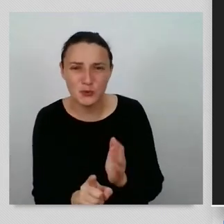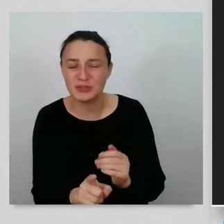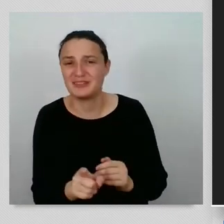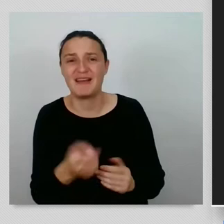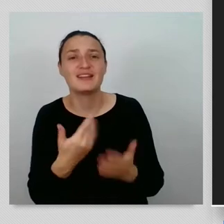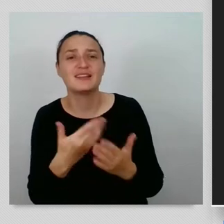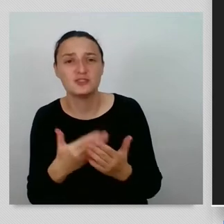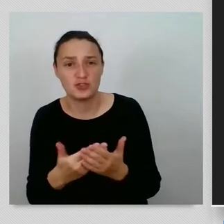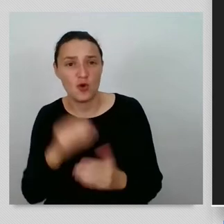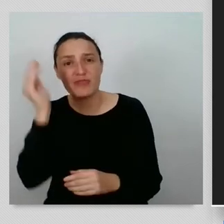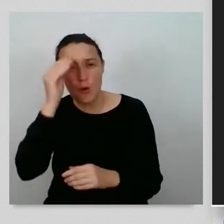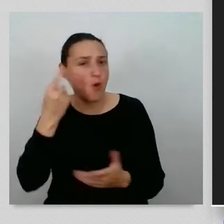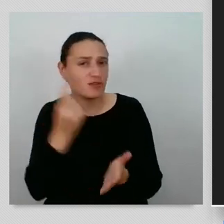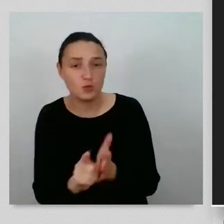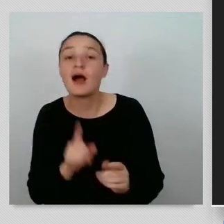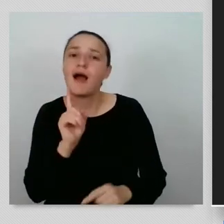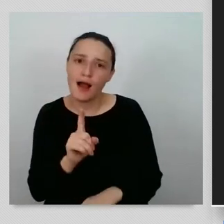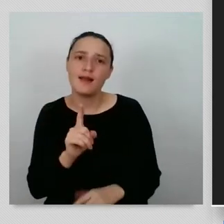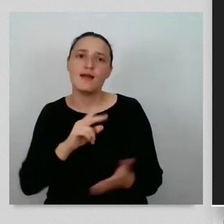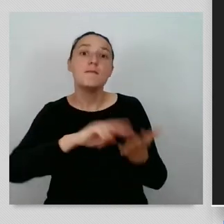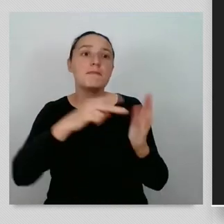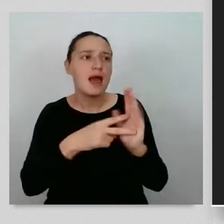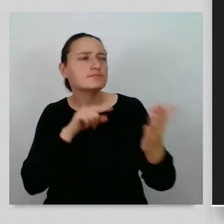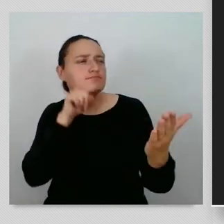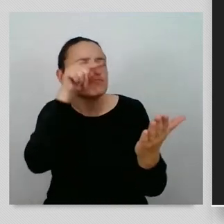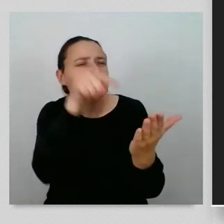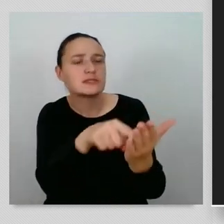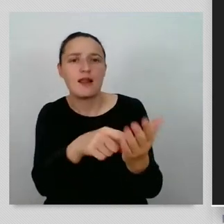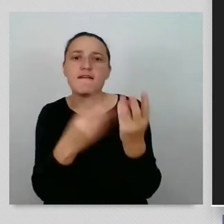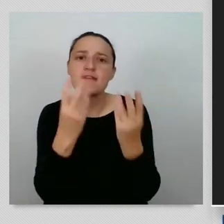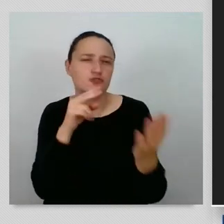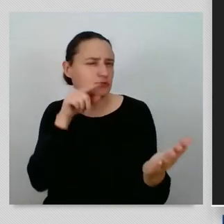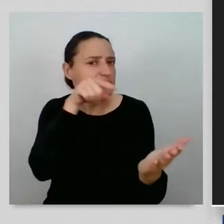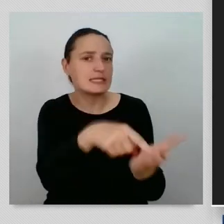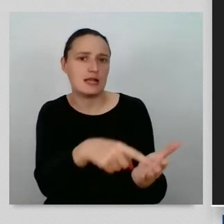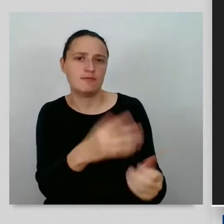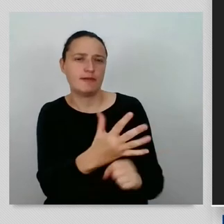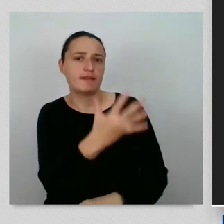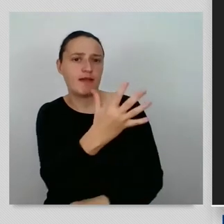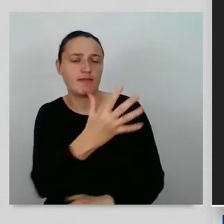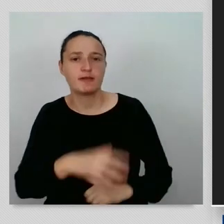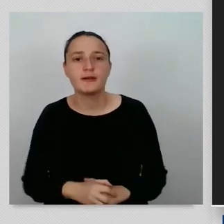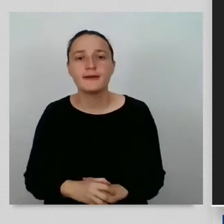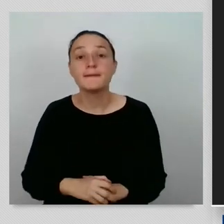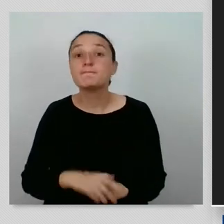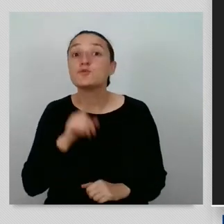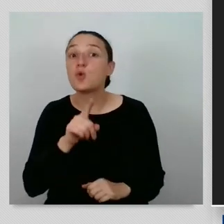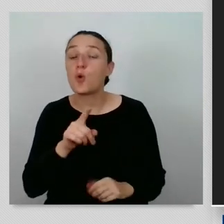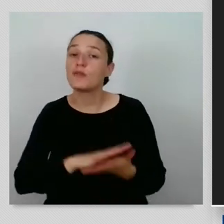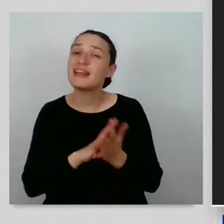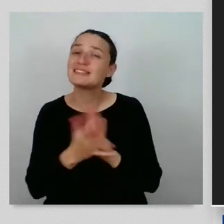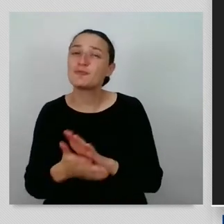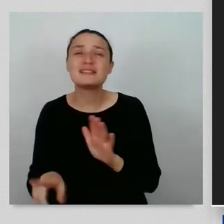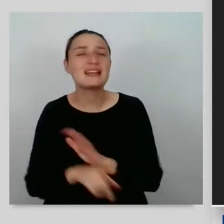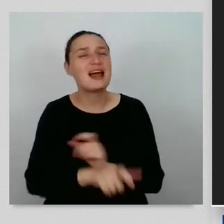widzenia naukowego, ale ona oczywiście wyznacza pewne jakby strategiczne cele. Ta transformacja dla